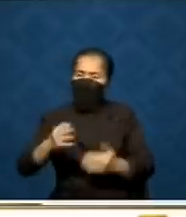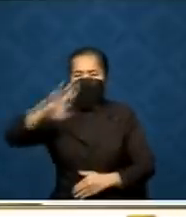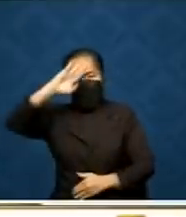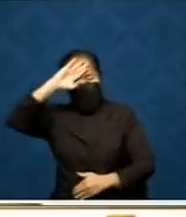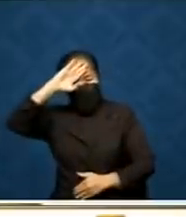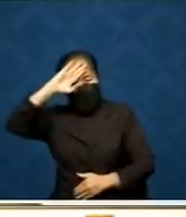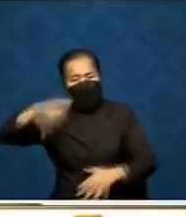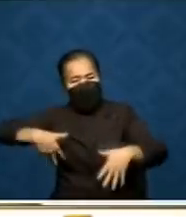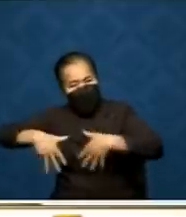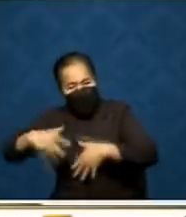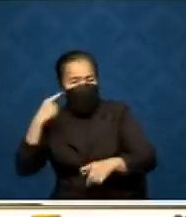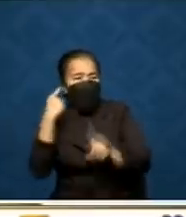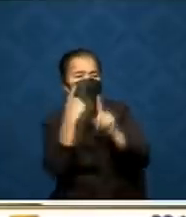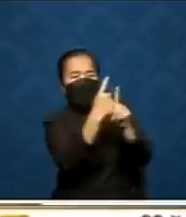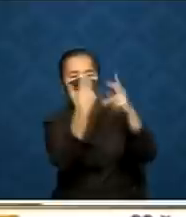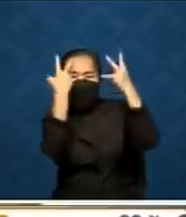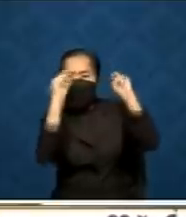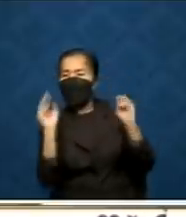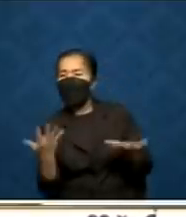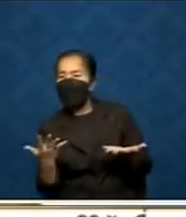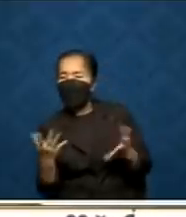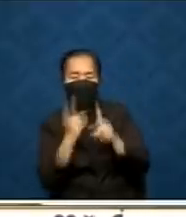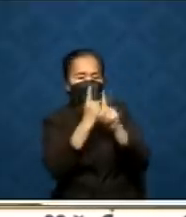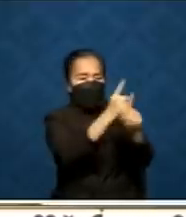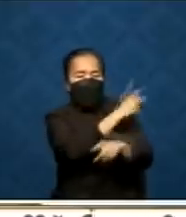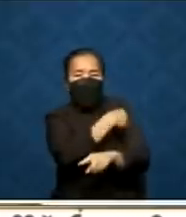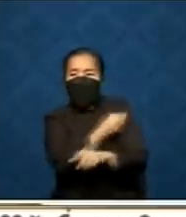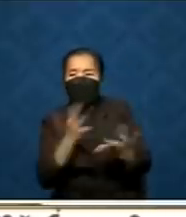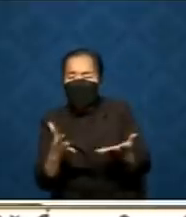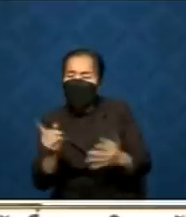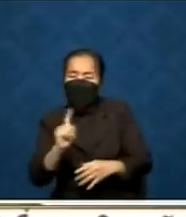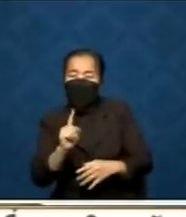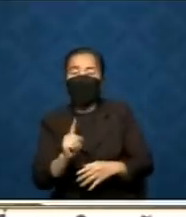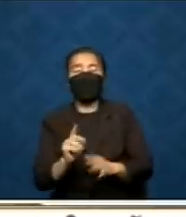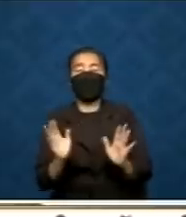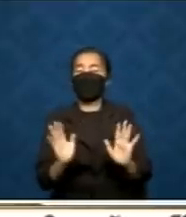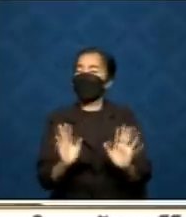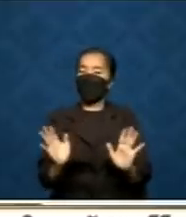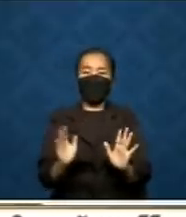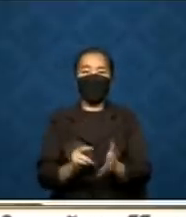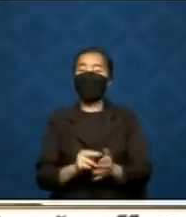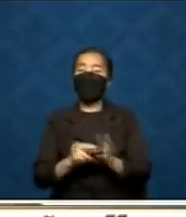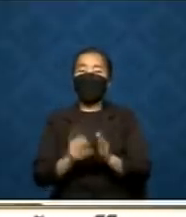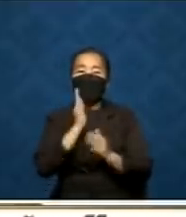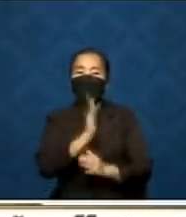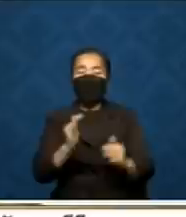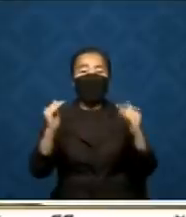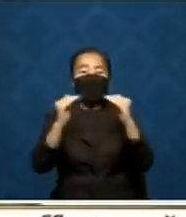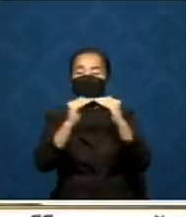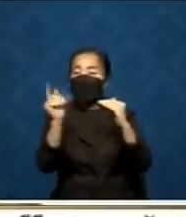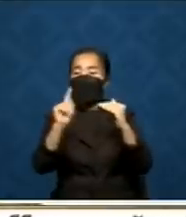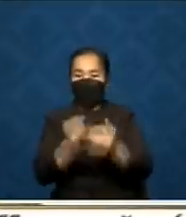หมอไม่ฟังรัฐบาลไม่ฟังนายกหรือไม่ครับก็พิจารณาด้วยความเป็นธรรมมี